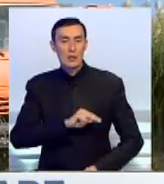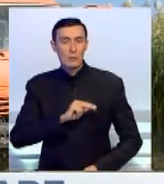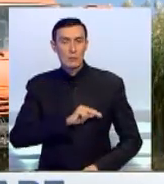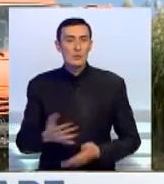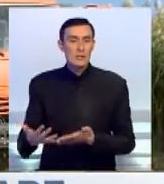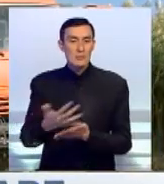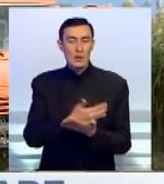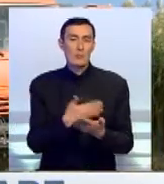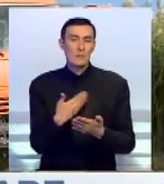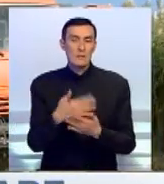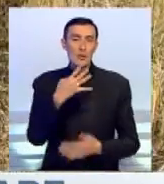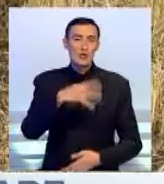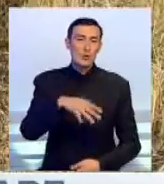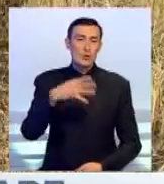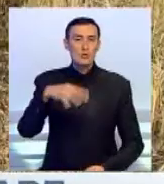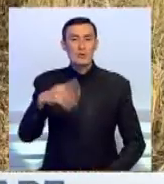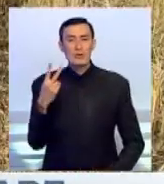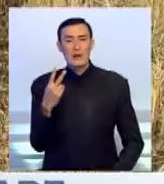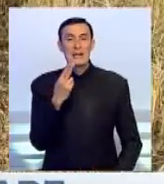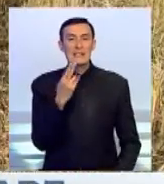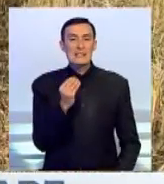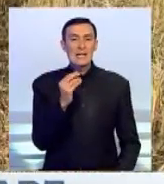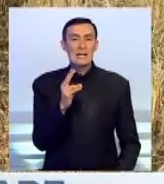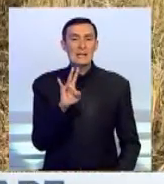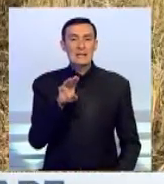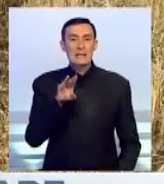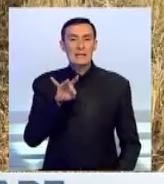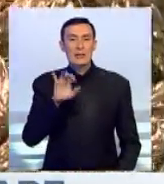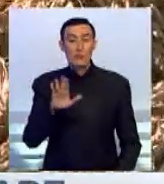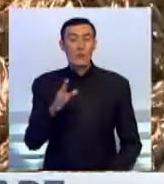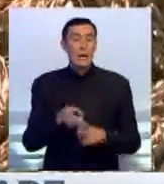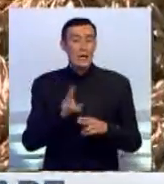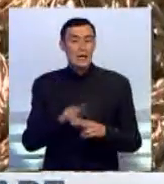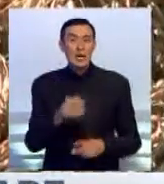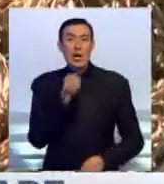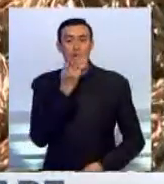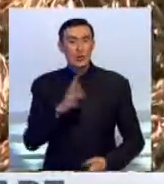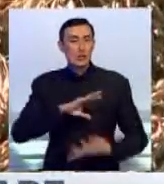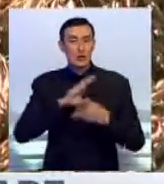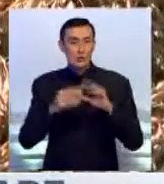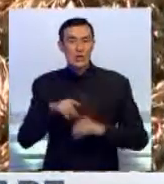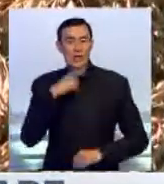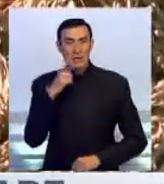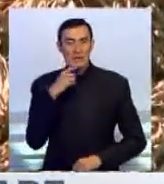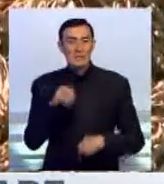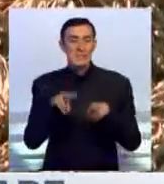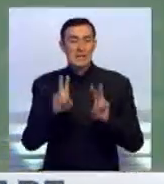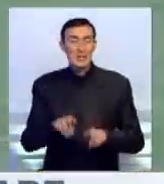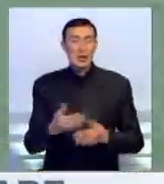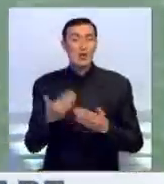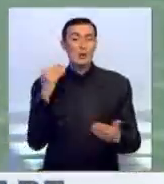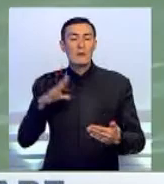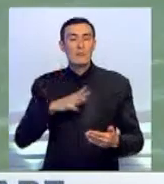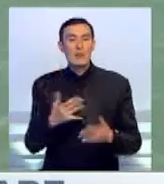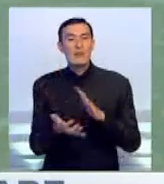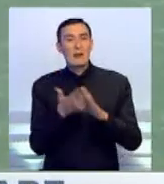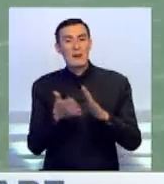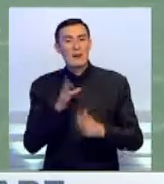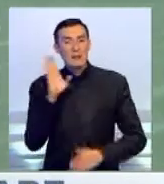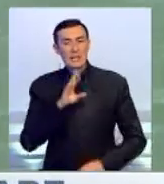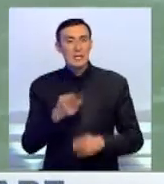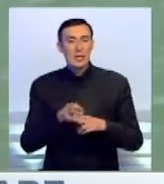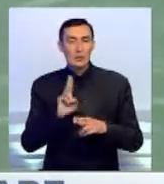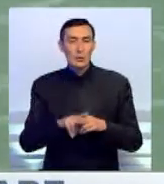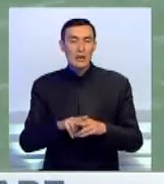комбайны собирают в среднем по 40-42 центнера. За последний год-два это очень хороший результат, говорят аграрии. До этого были проблемы с нехваткой воды,